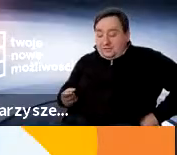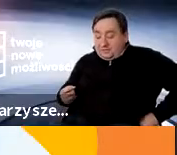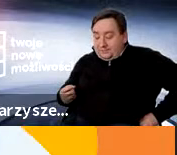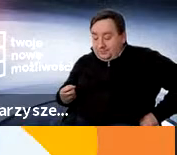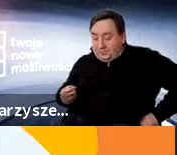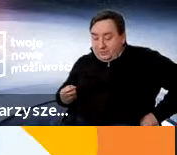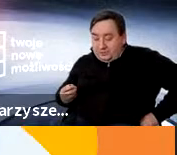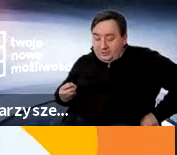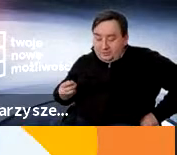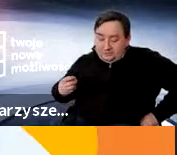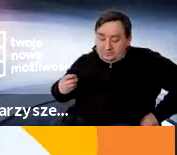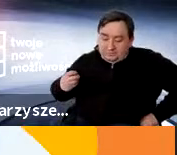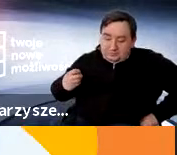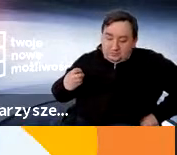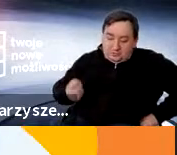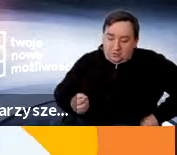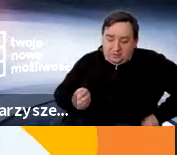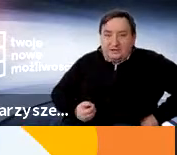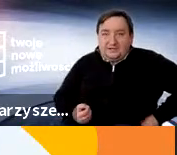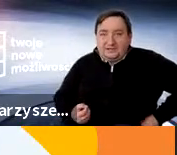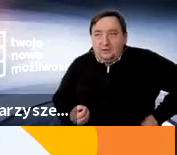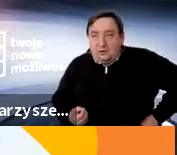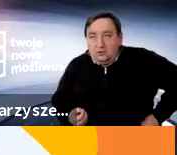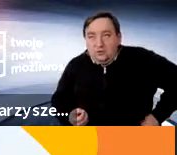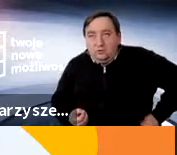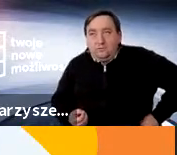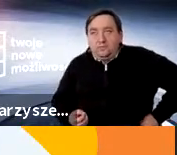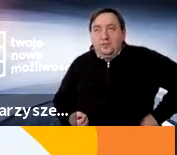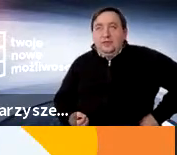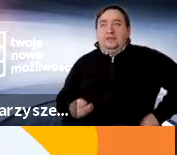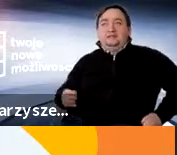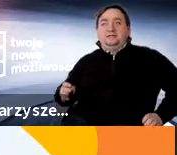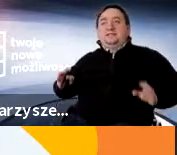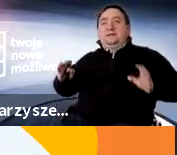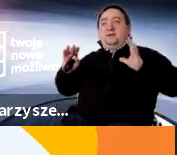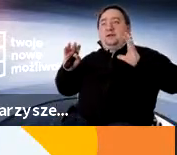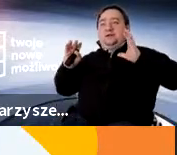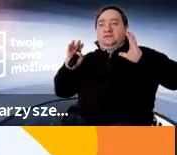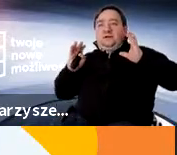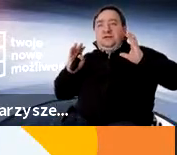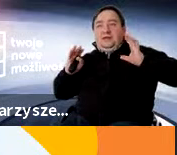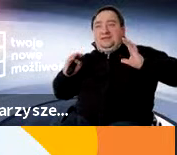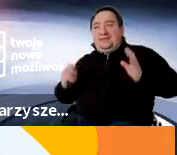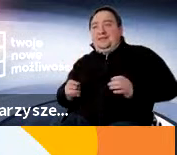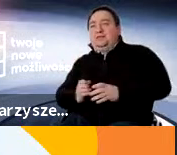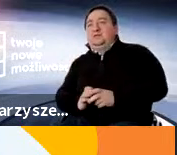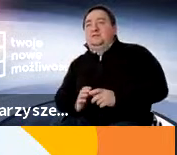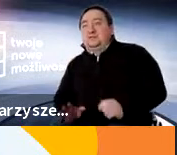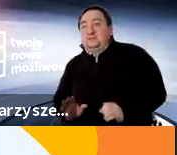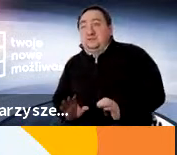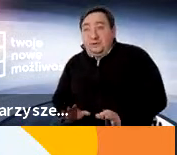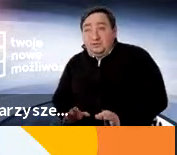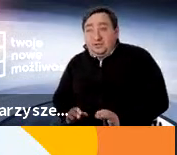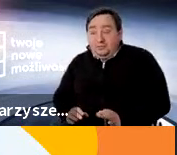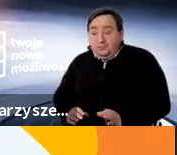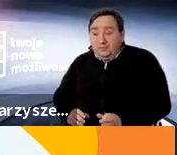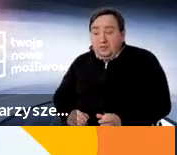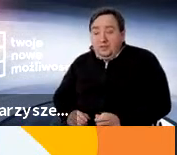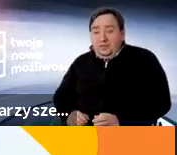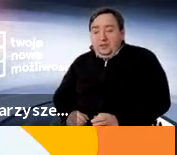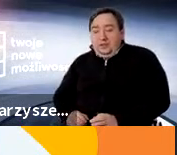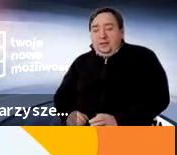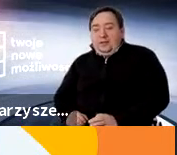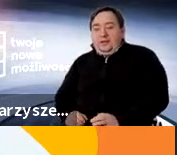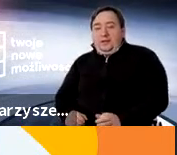No i tak, do marca tego roku ta asysta była realizowana tak, jak to sobie wszyscy wyobrażają.